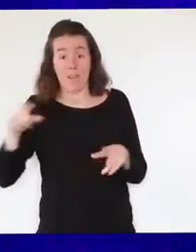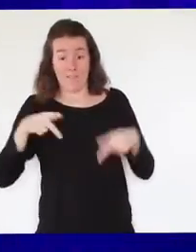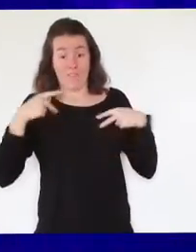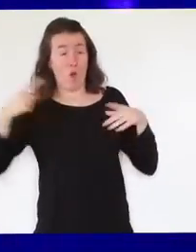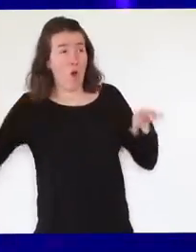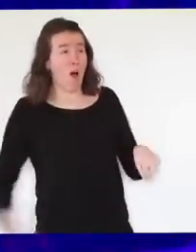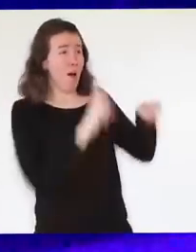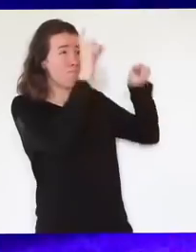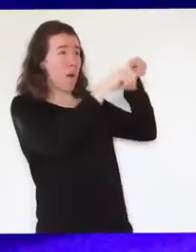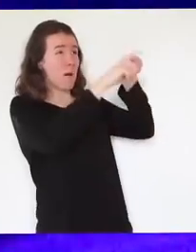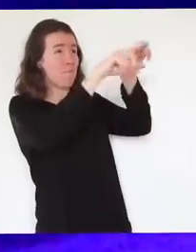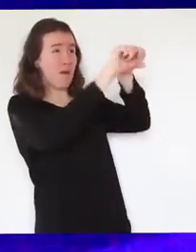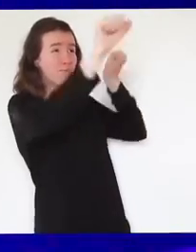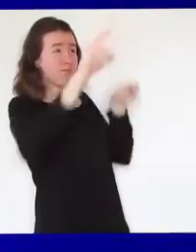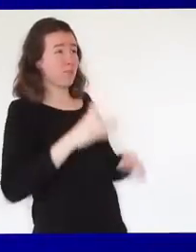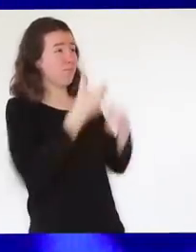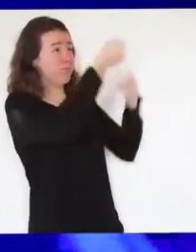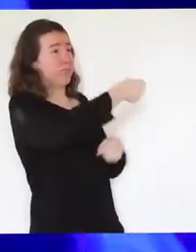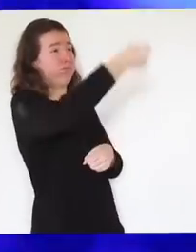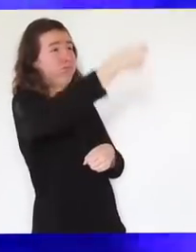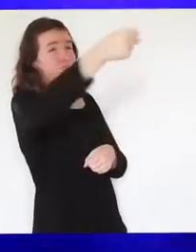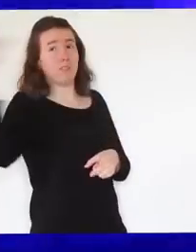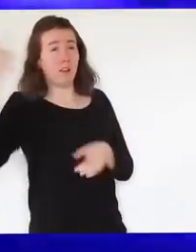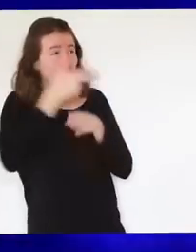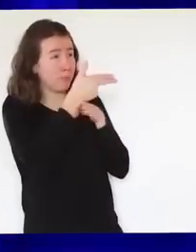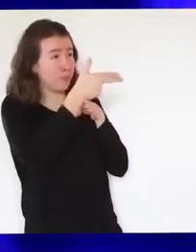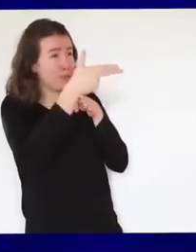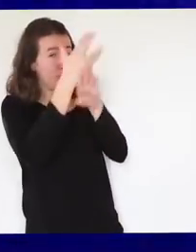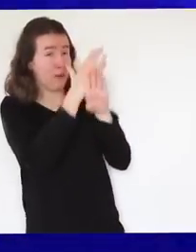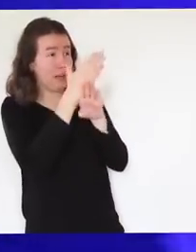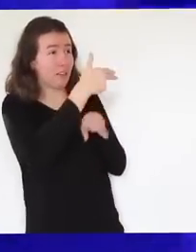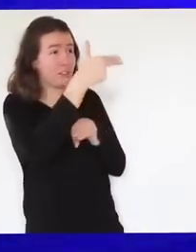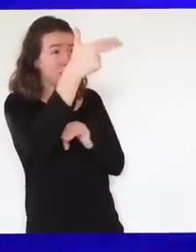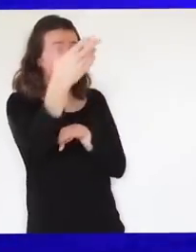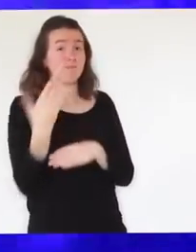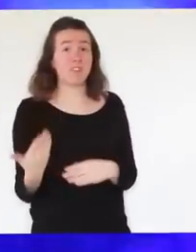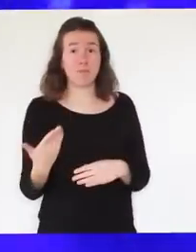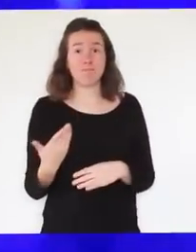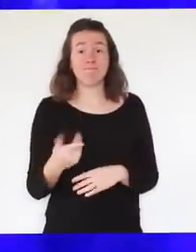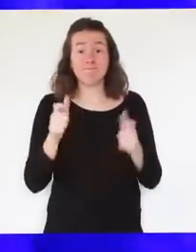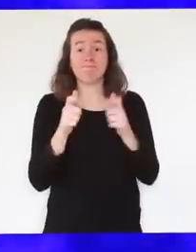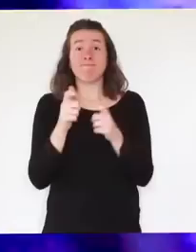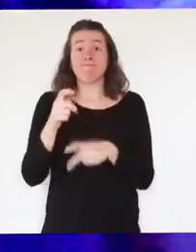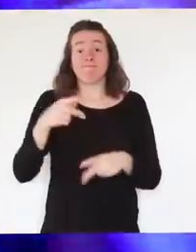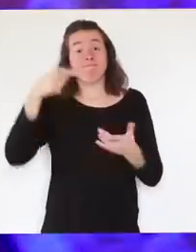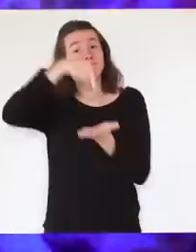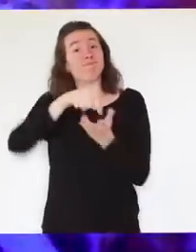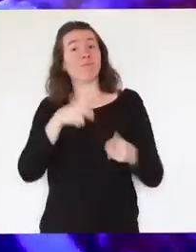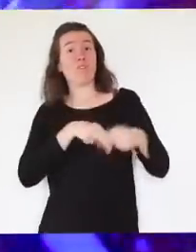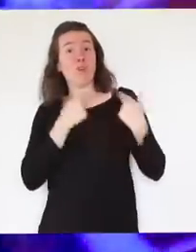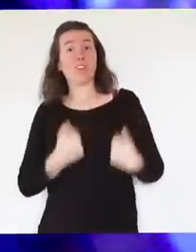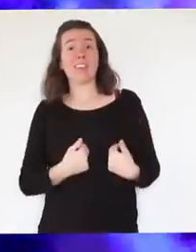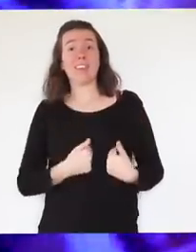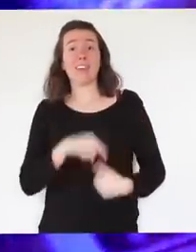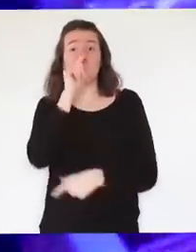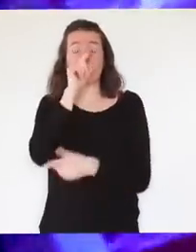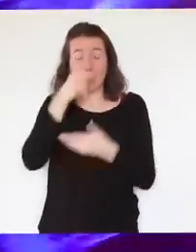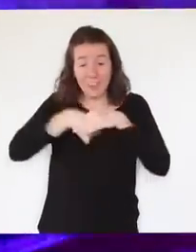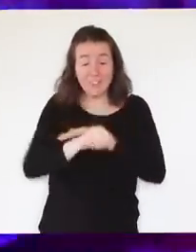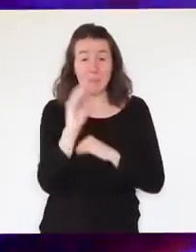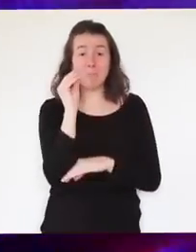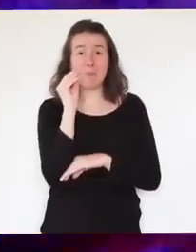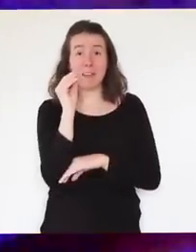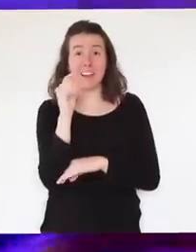Voilà comment se termine la vie des poussins arrivés il y a un mois dans un élevage de Vendée, suspendus vivants à une chaîne